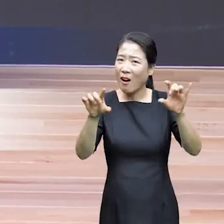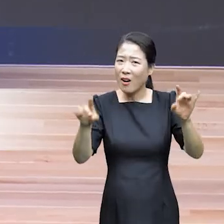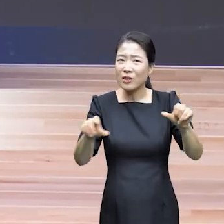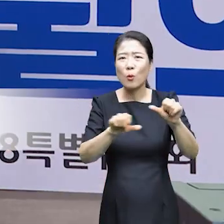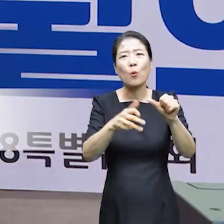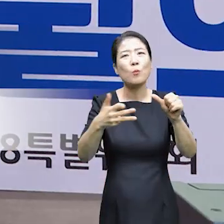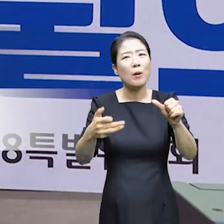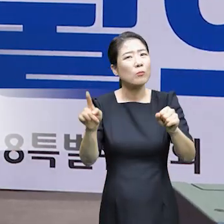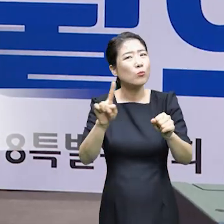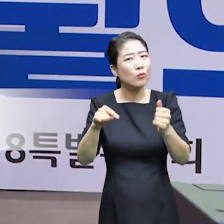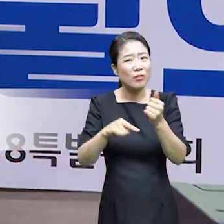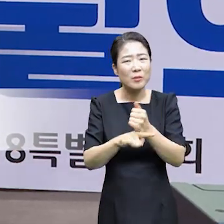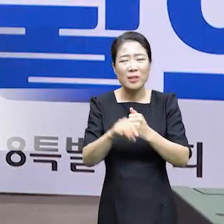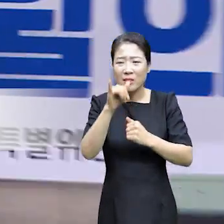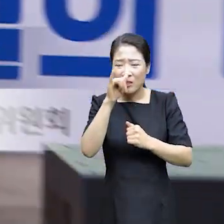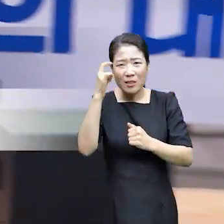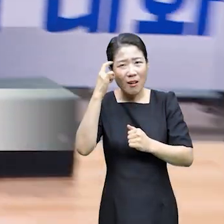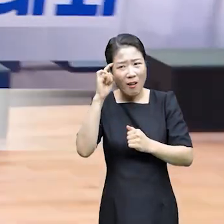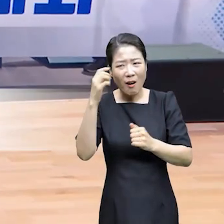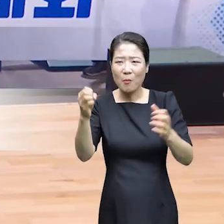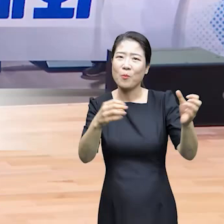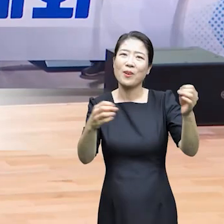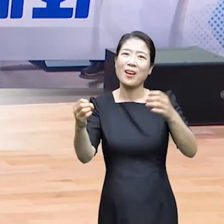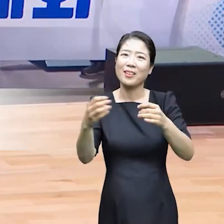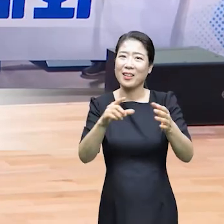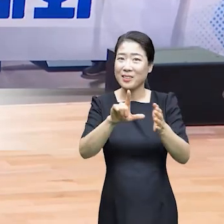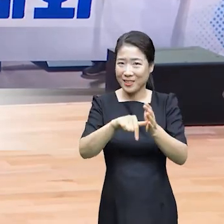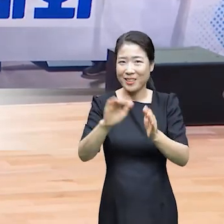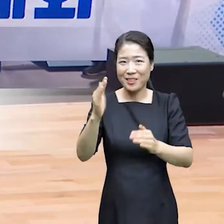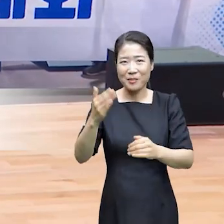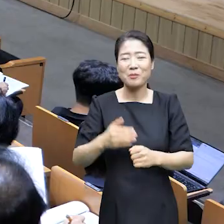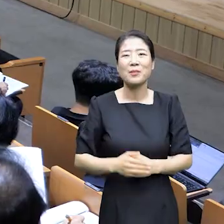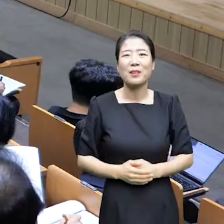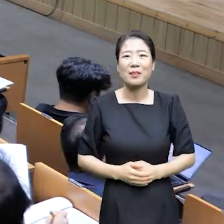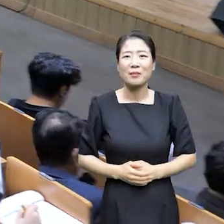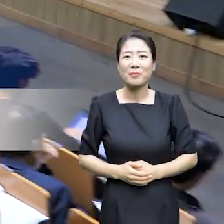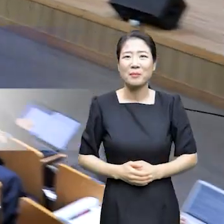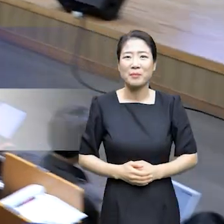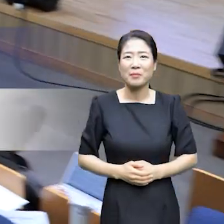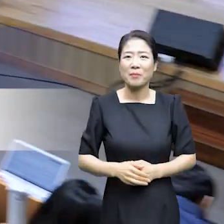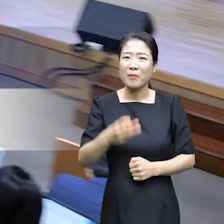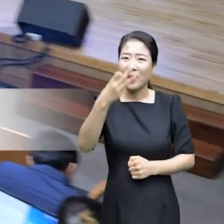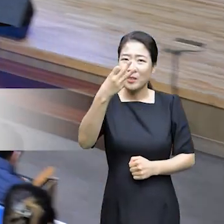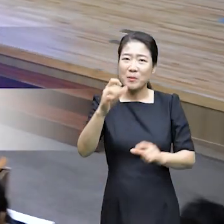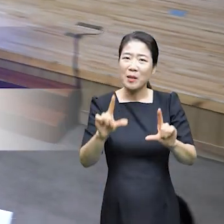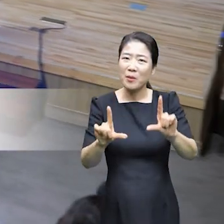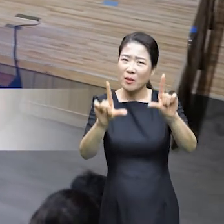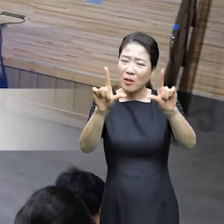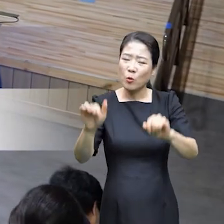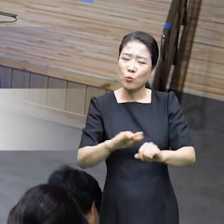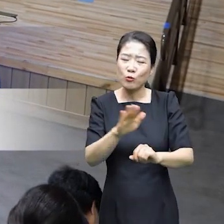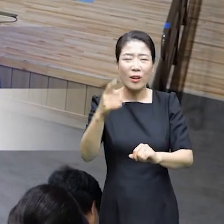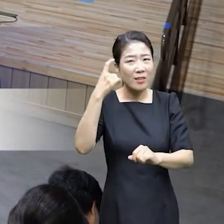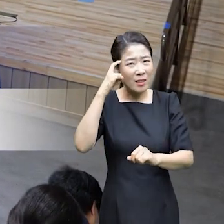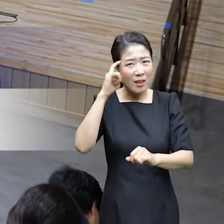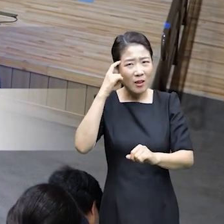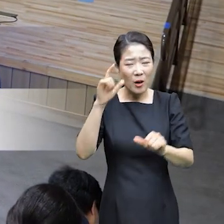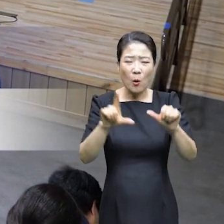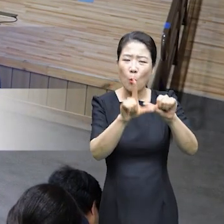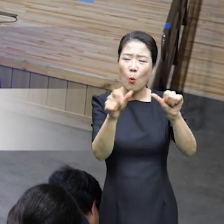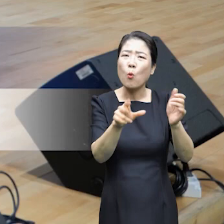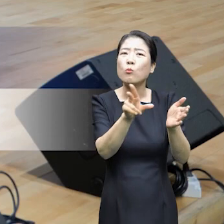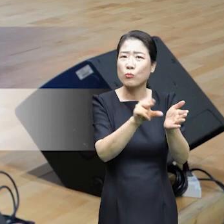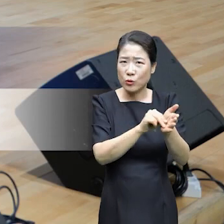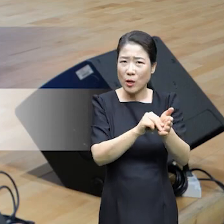5.18은 어떤 의미인지 각자의 생각을 나누는 시간을 가졌습니다 아울러 13일에는 우리가 생각하는